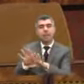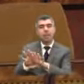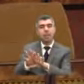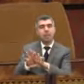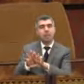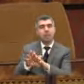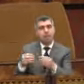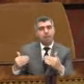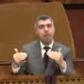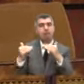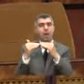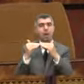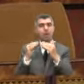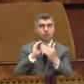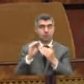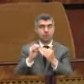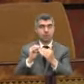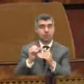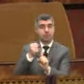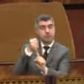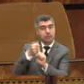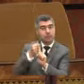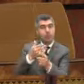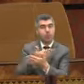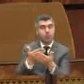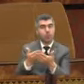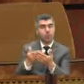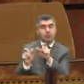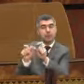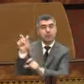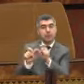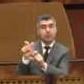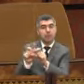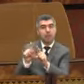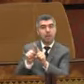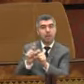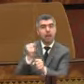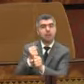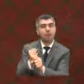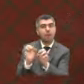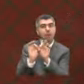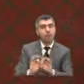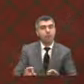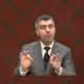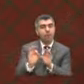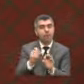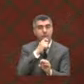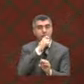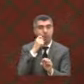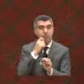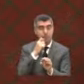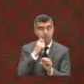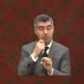اللي غادي تقوموا بها من أجل الفئات التي تضررت منذ بداية هذا الشهر الفضلي. إن القرار اليوم